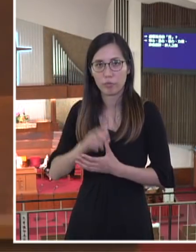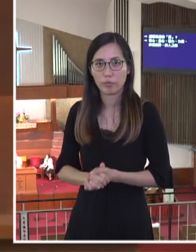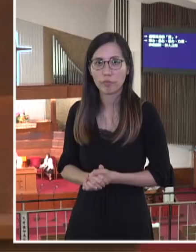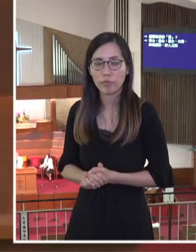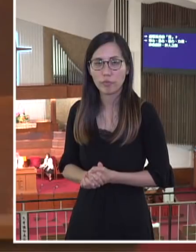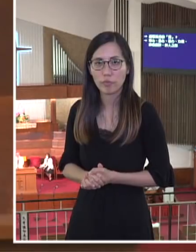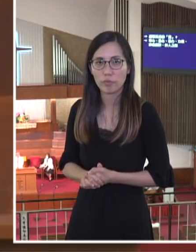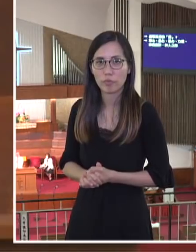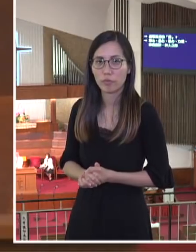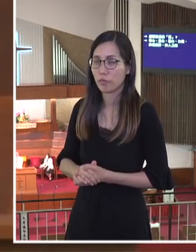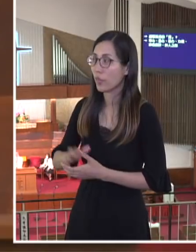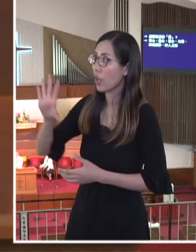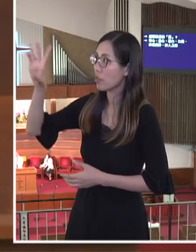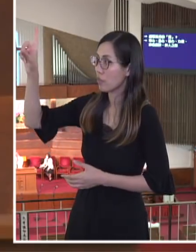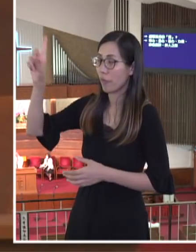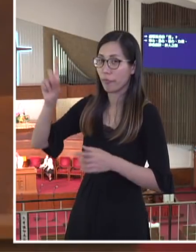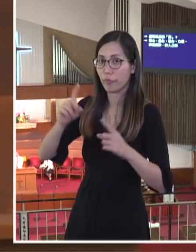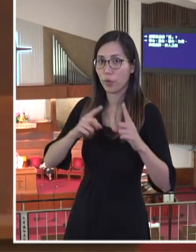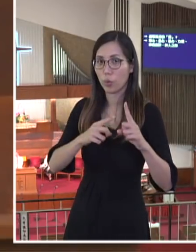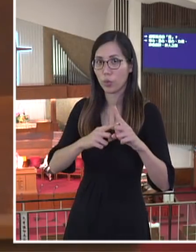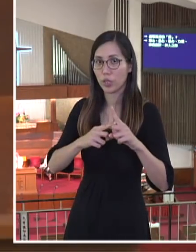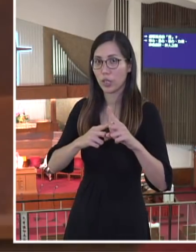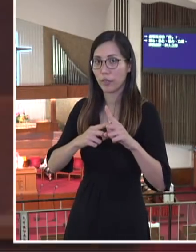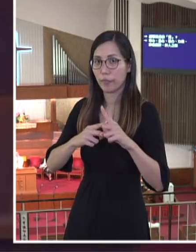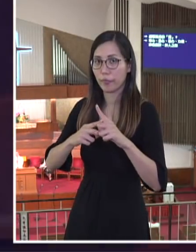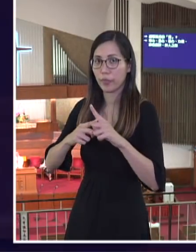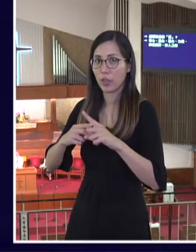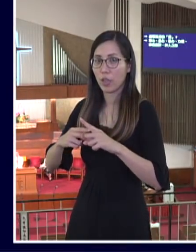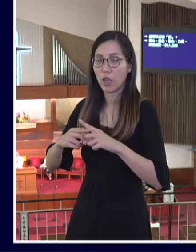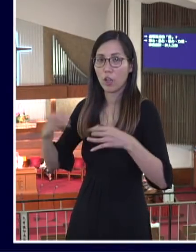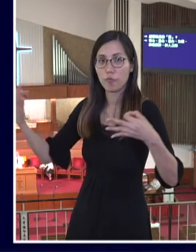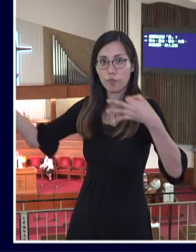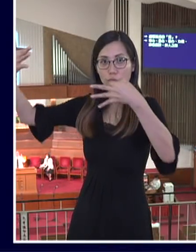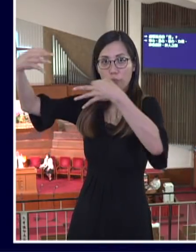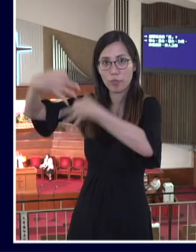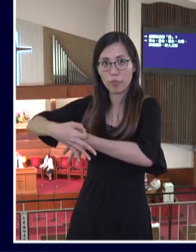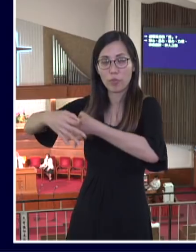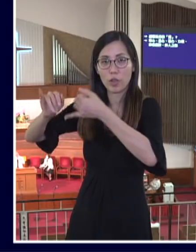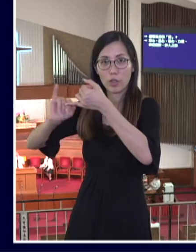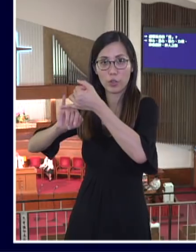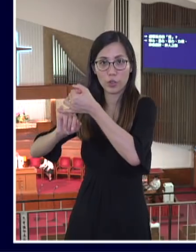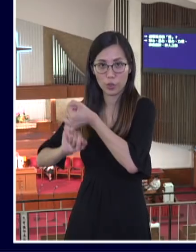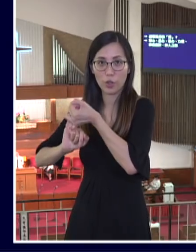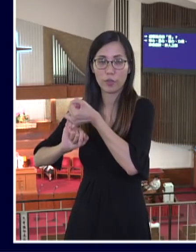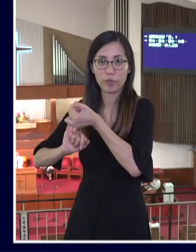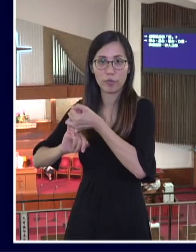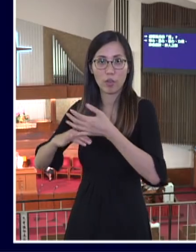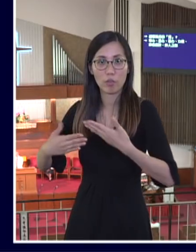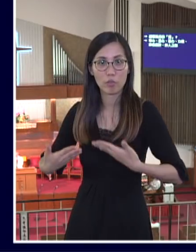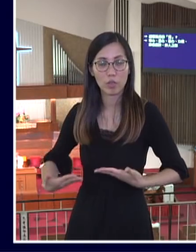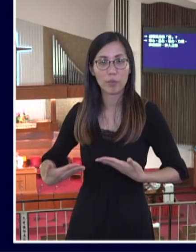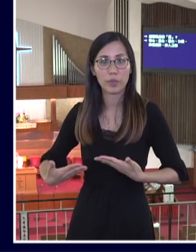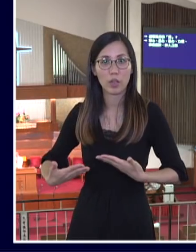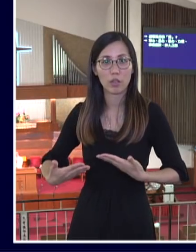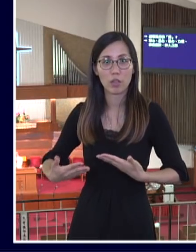之间的约，神和以色列人所立的约。今天可能是神和你和我藉着耶稣基督所立